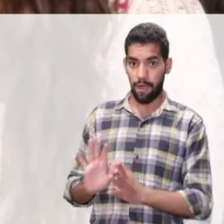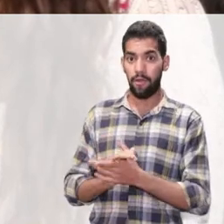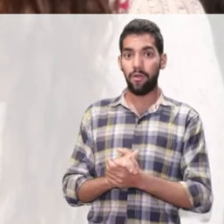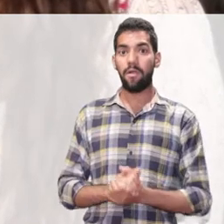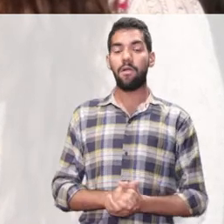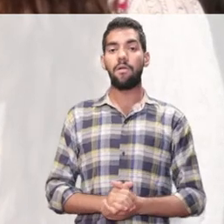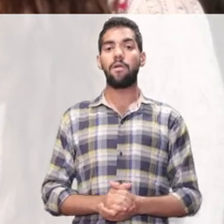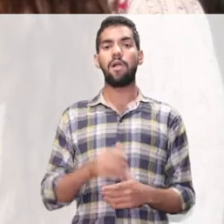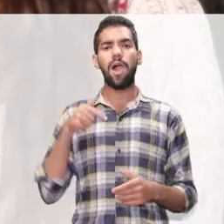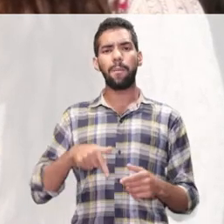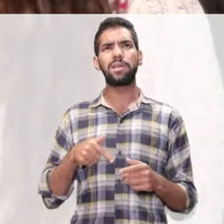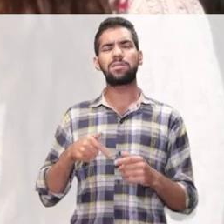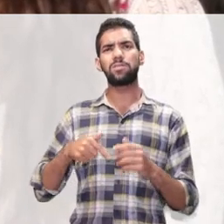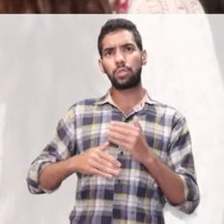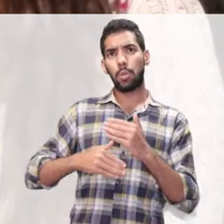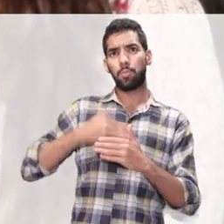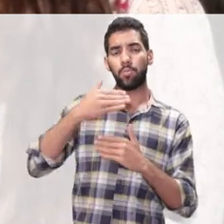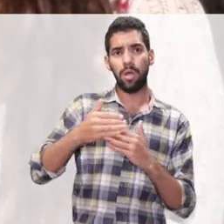subscribe to